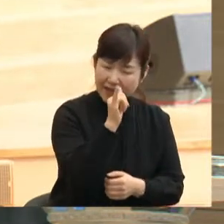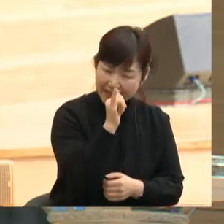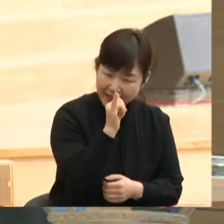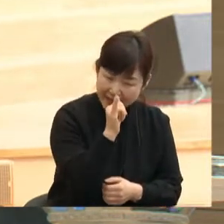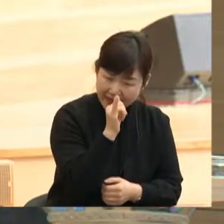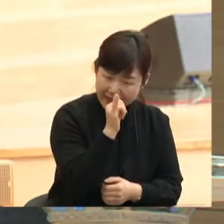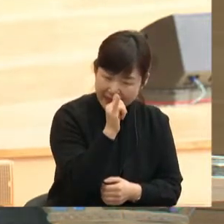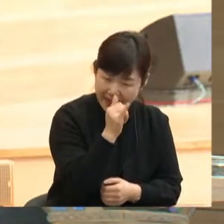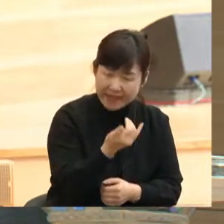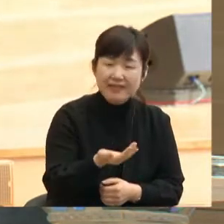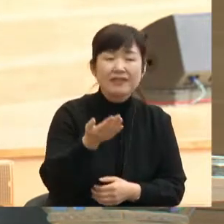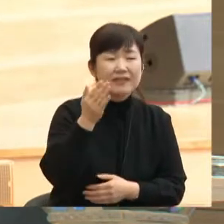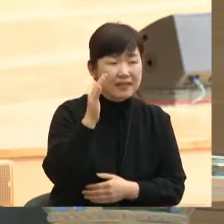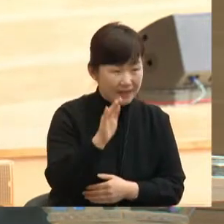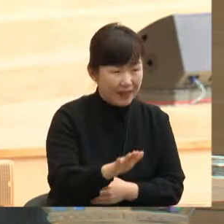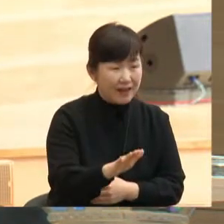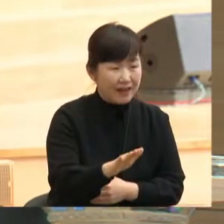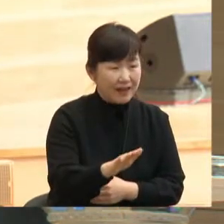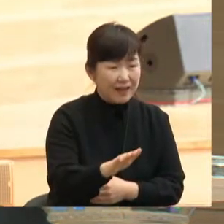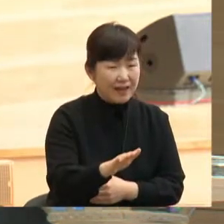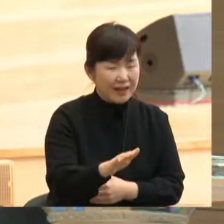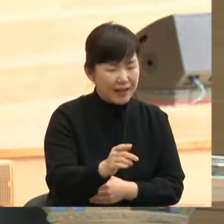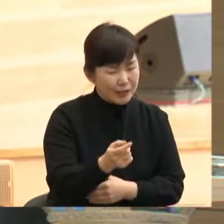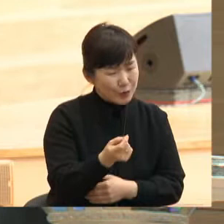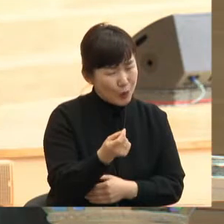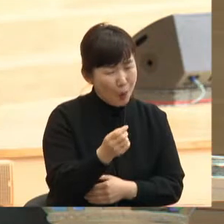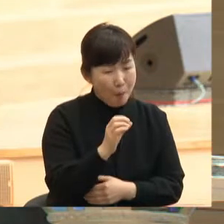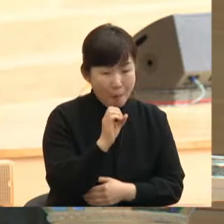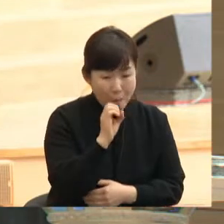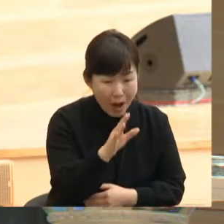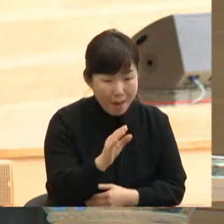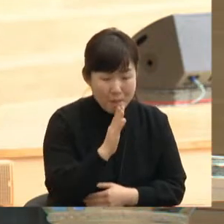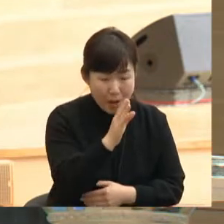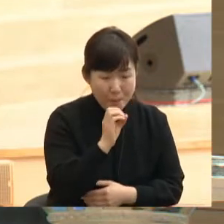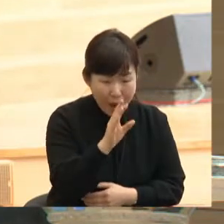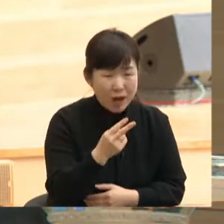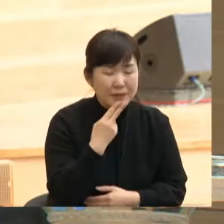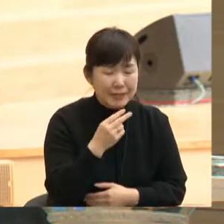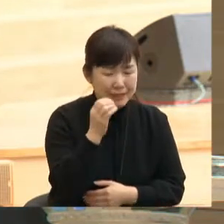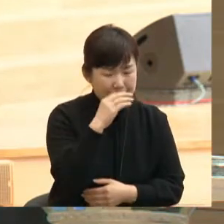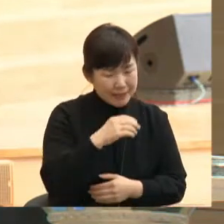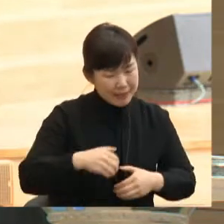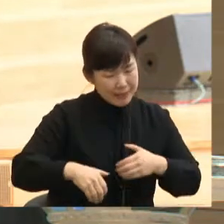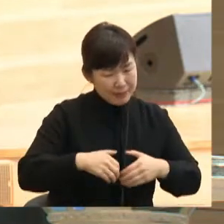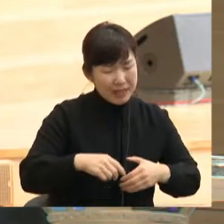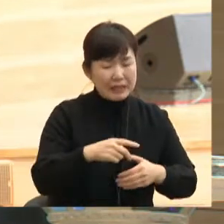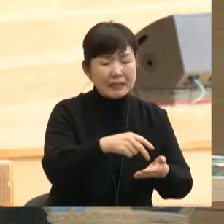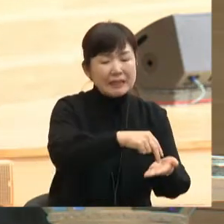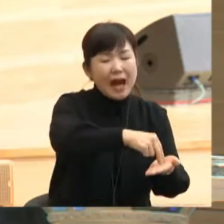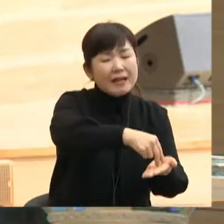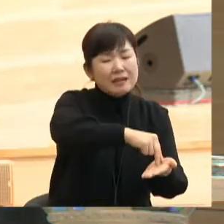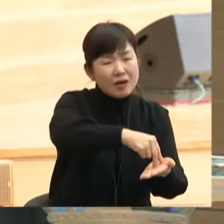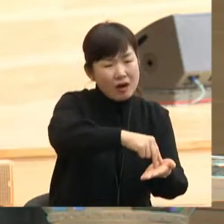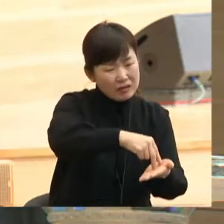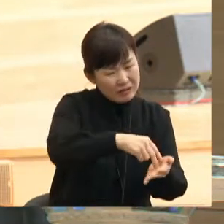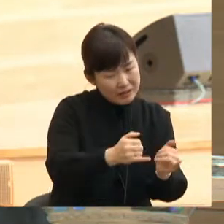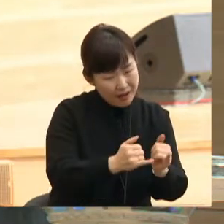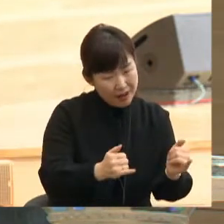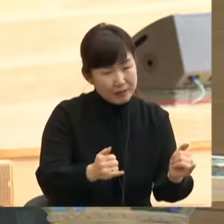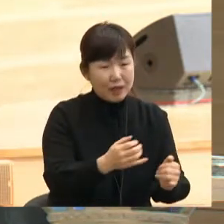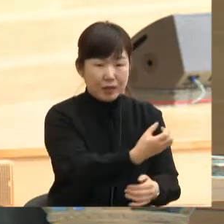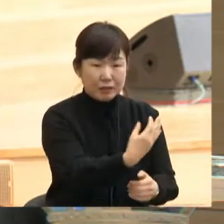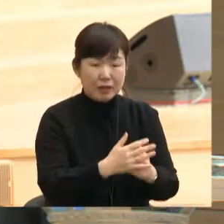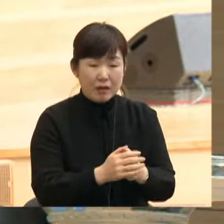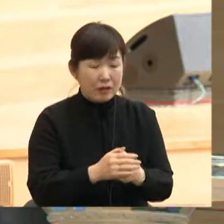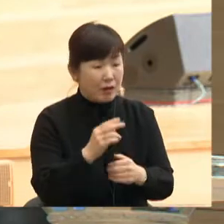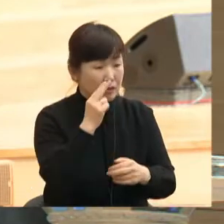있기는 있는데 그가 뜸들이면서 뭐라고 말합니까? 그는 다리 저는 자. 분명 다윗은